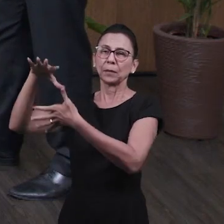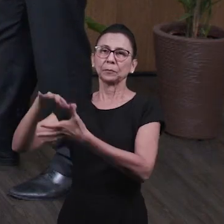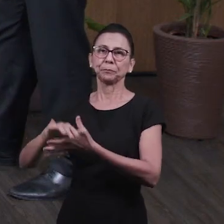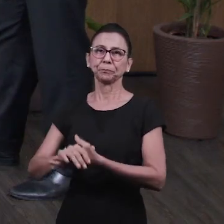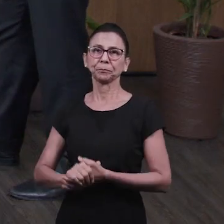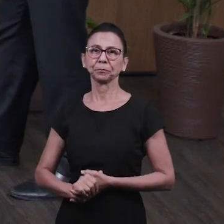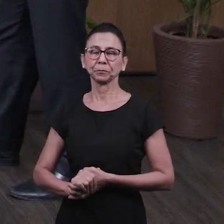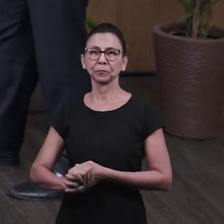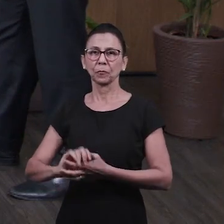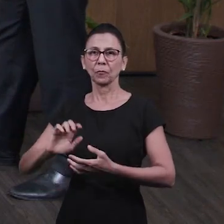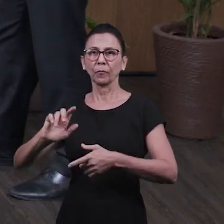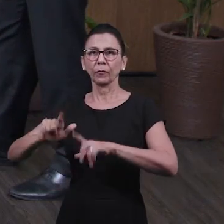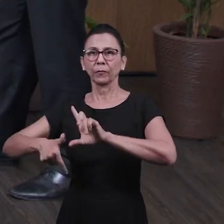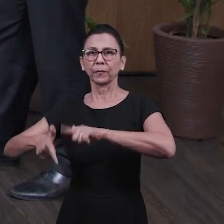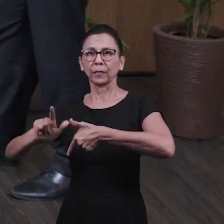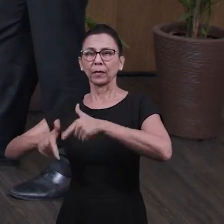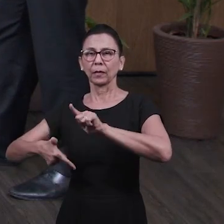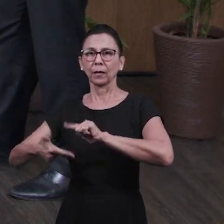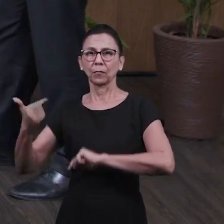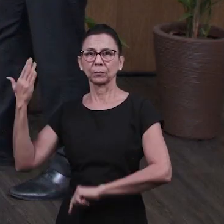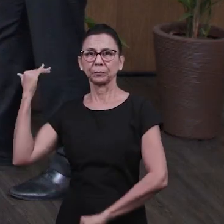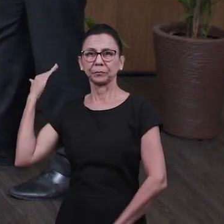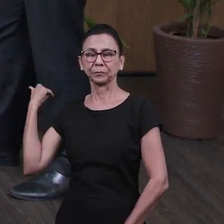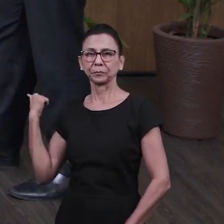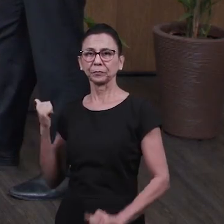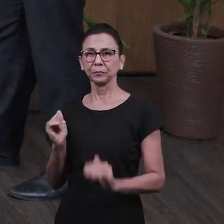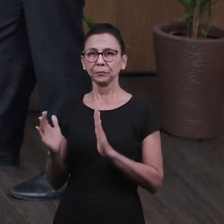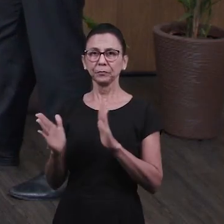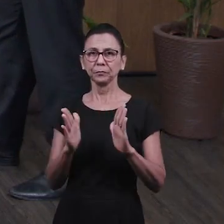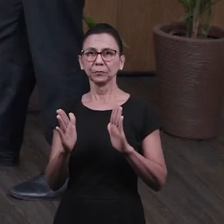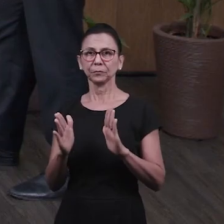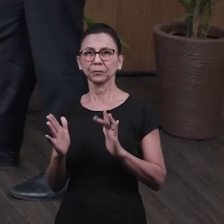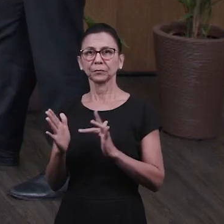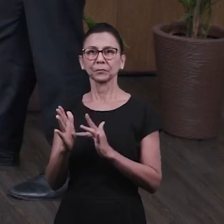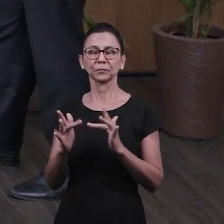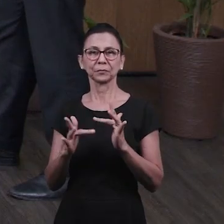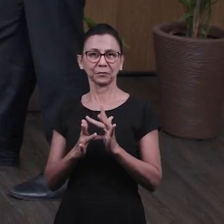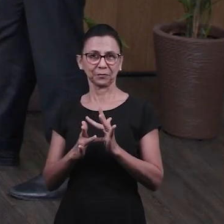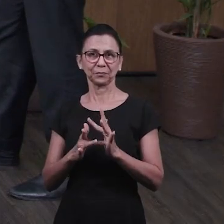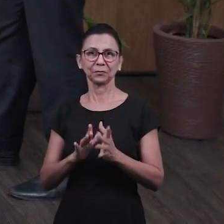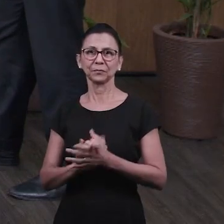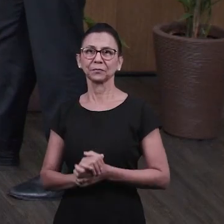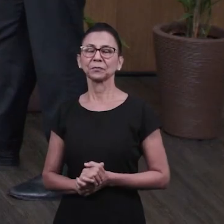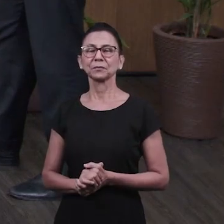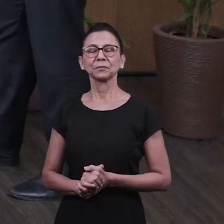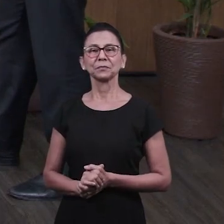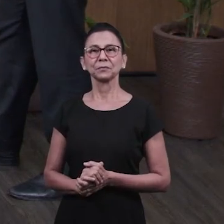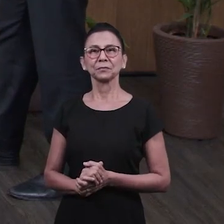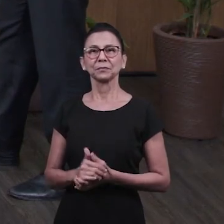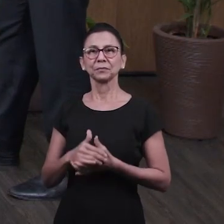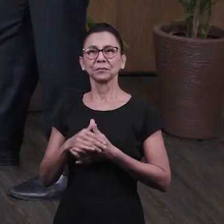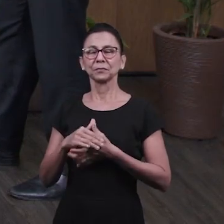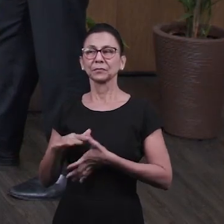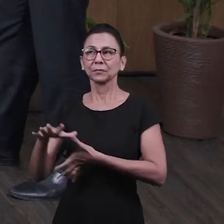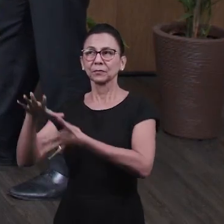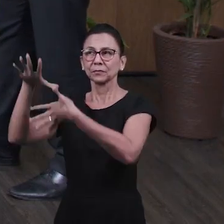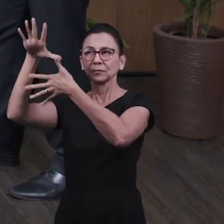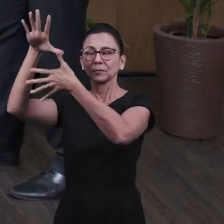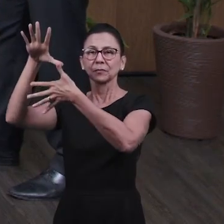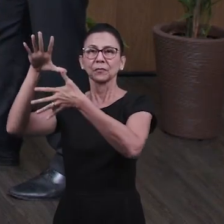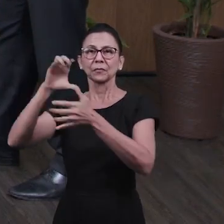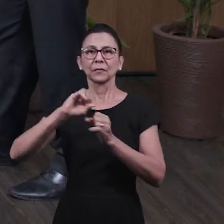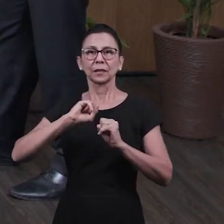Voici donc la carte d'Israël dans le temps de Jésus, exactement. Et nous allons déjà